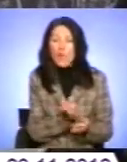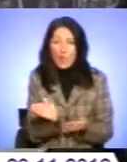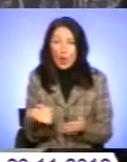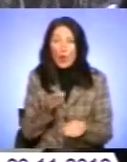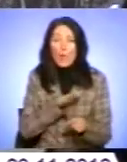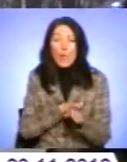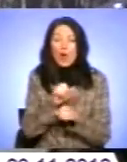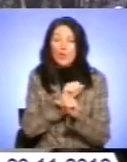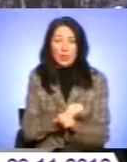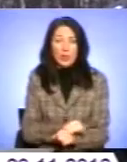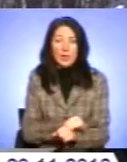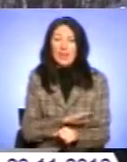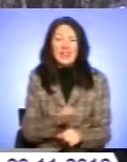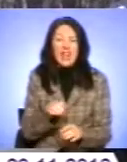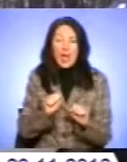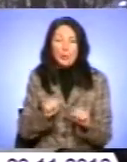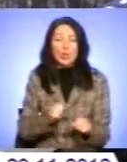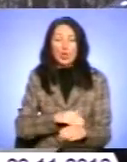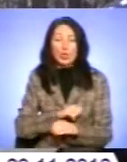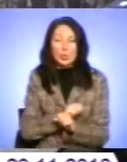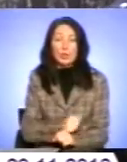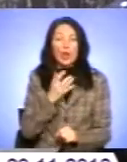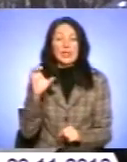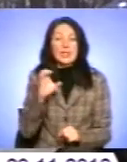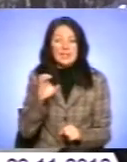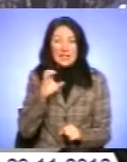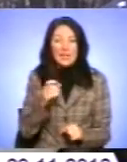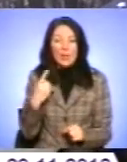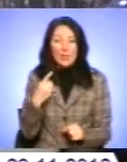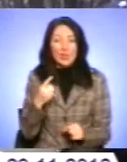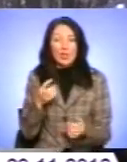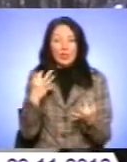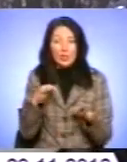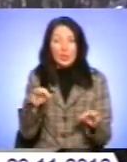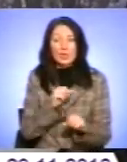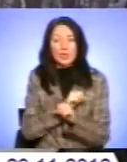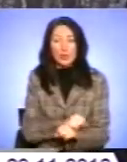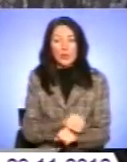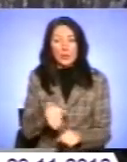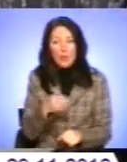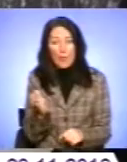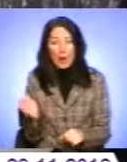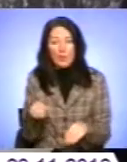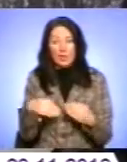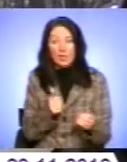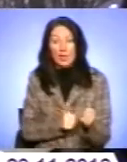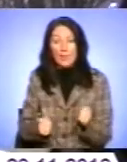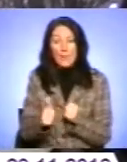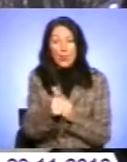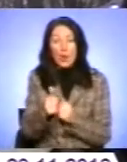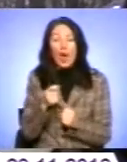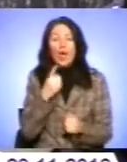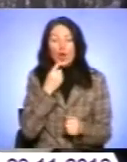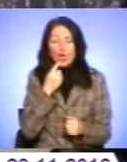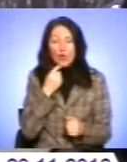зупинитися. Не призупинитися. Коли сині маячки, тоді йому дозволяється призупинитися, прийняти вправо, надати перевагу в русі. При червоних